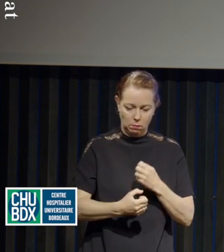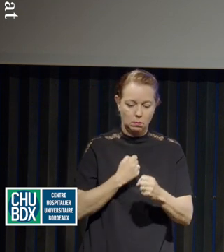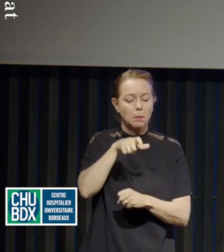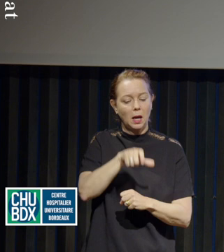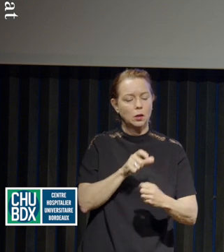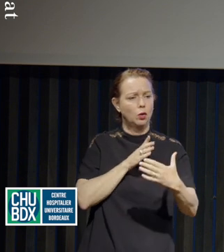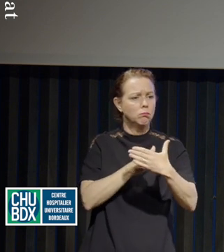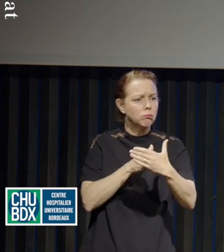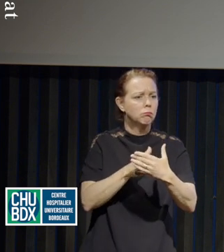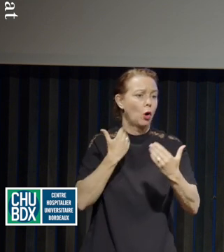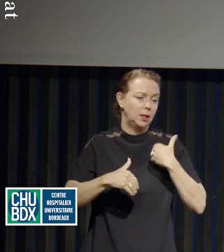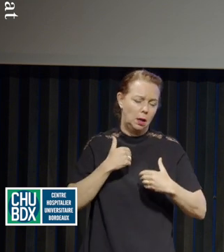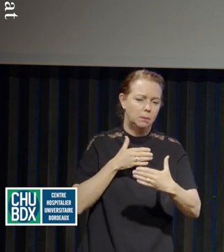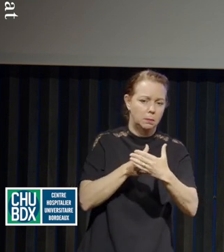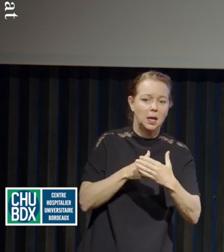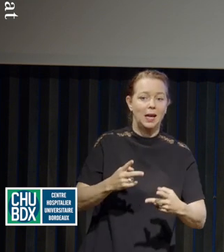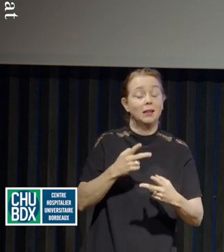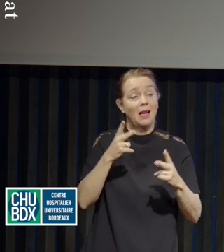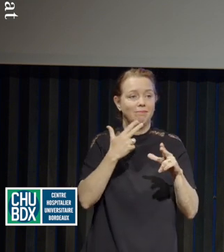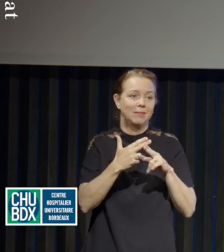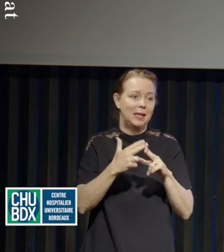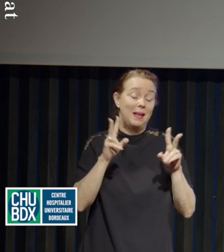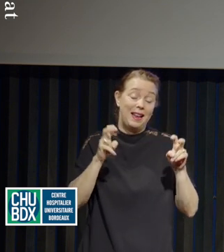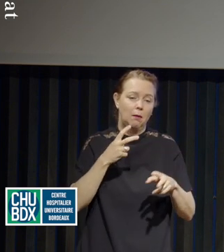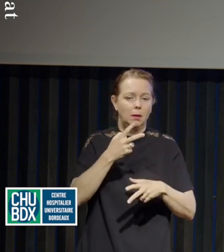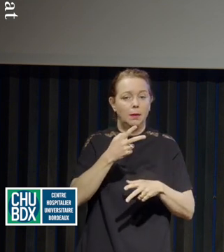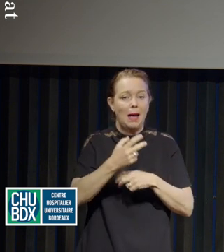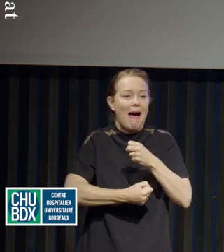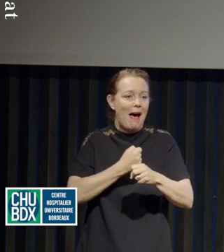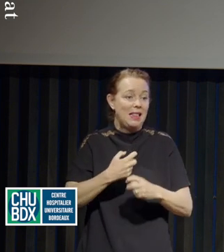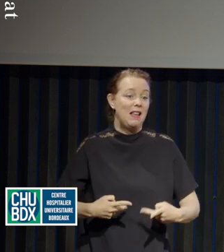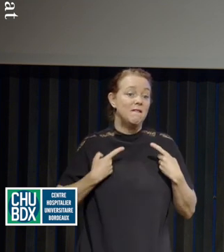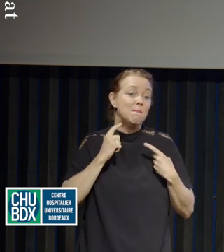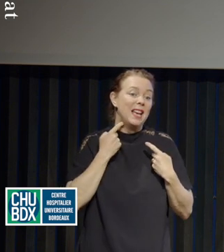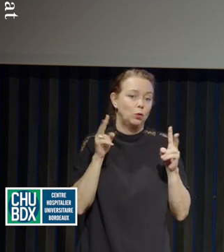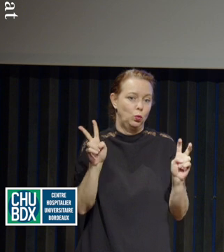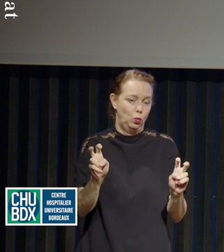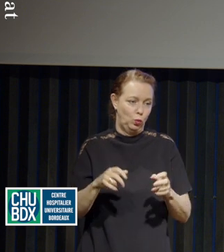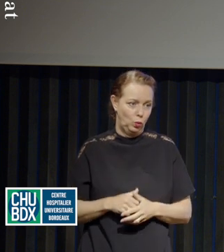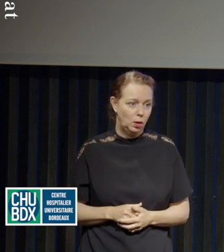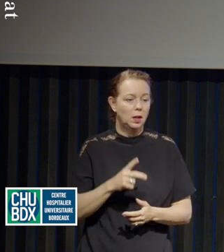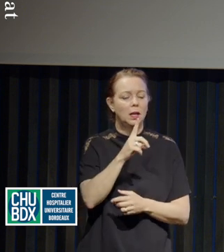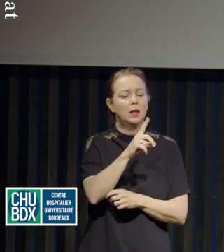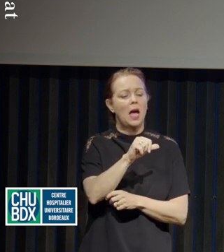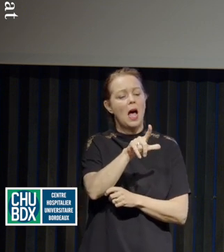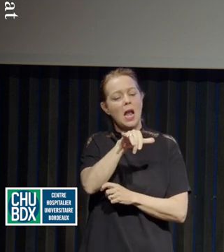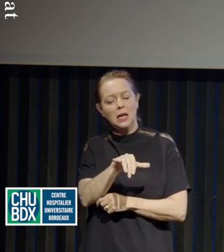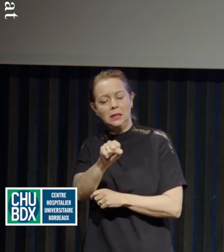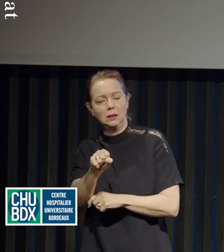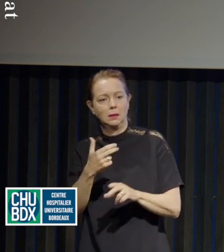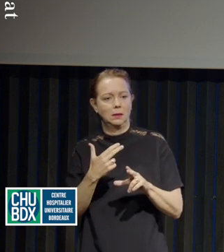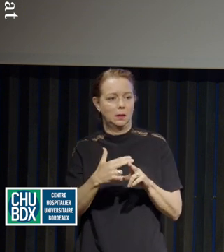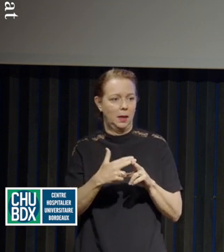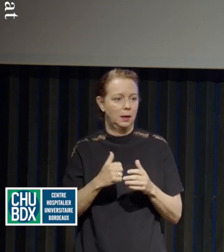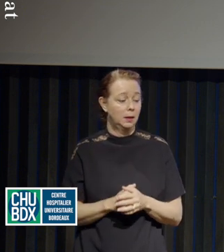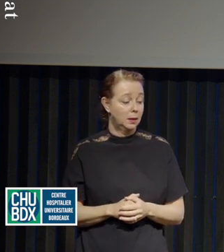handicap et les années de vie perdues, ce qu'on appelle les DALI. Les troubles psychiatriques représentaient en 2019